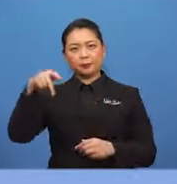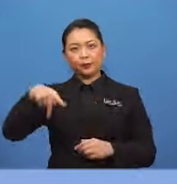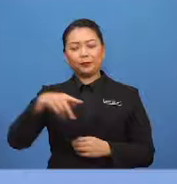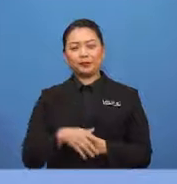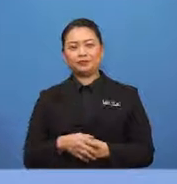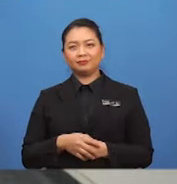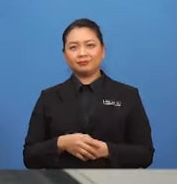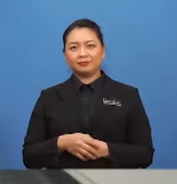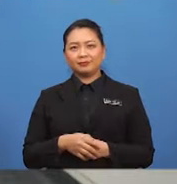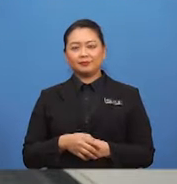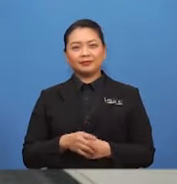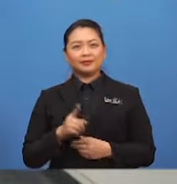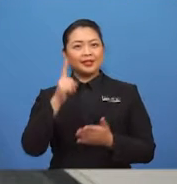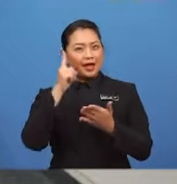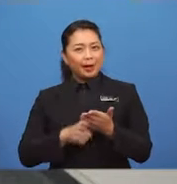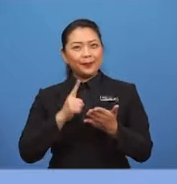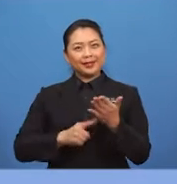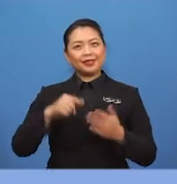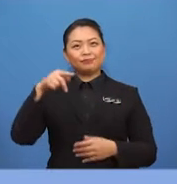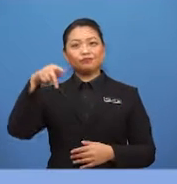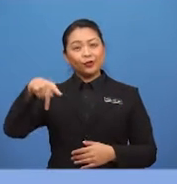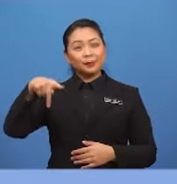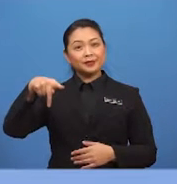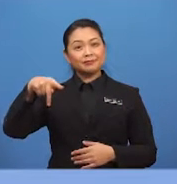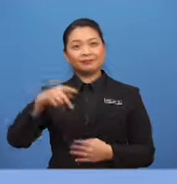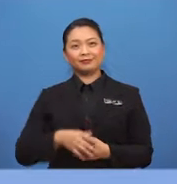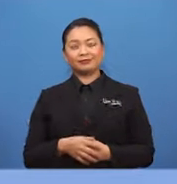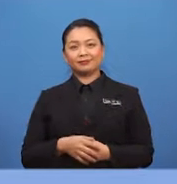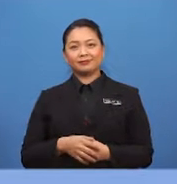polimer. Apakah polimer?